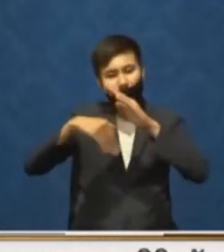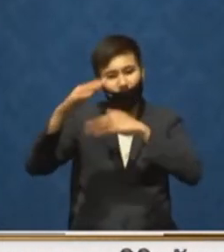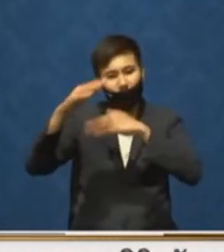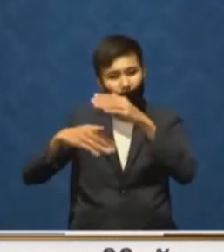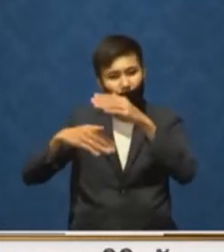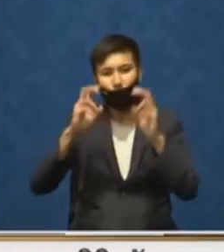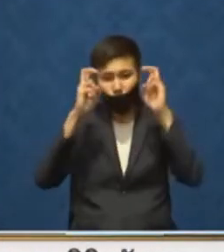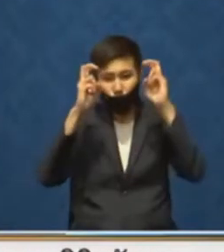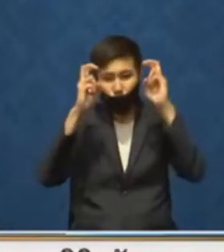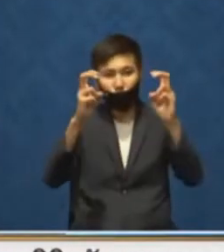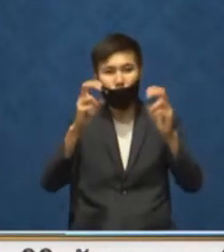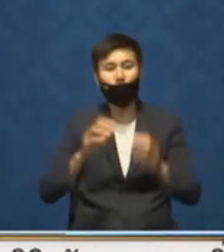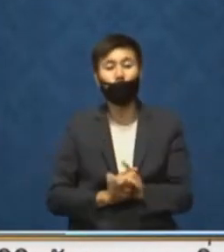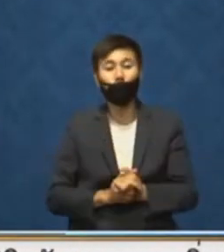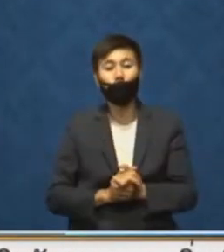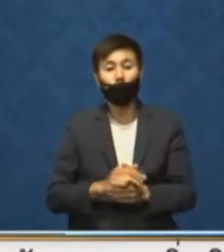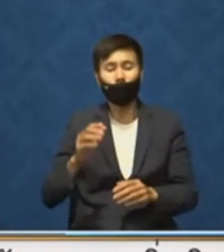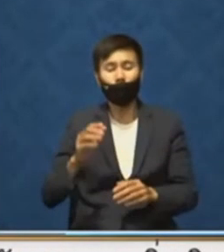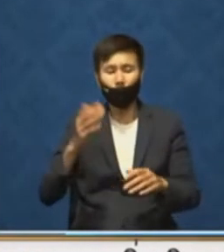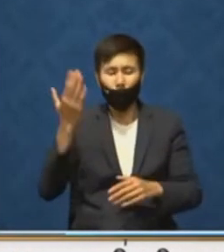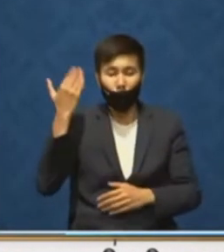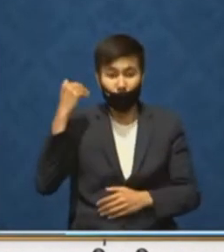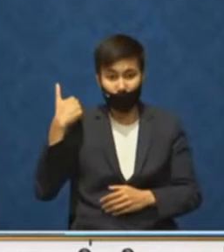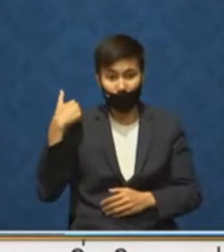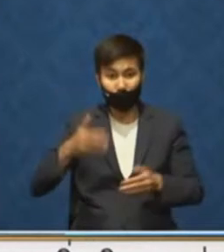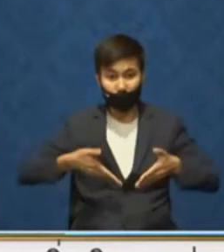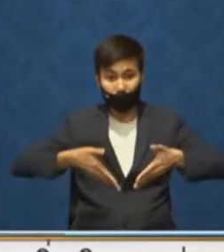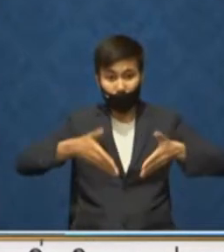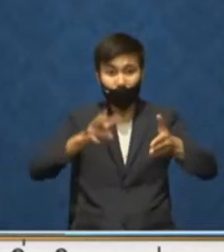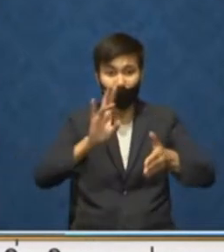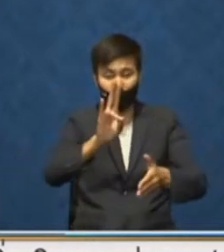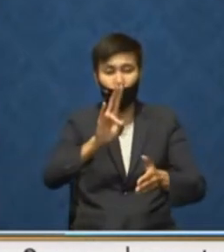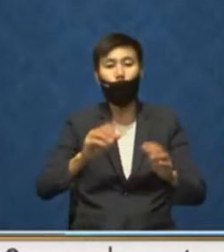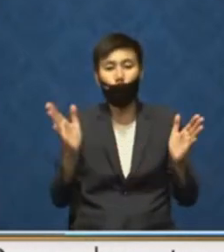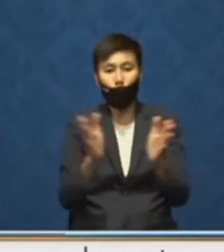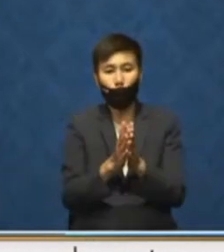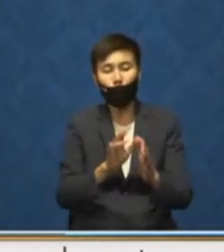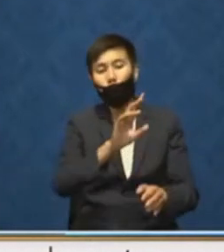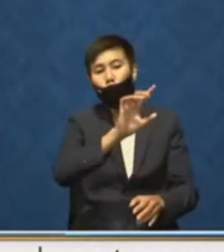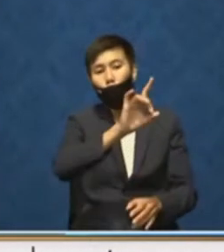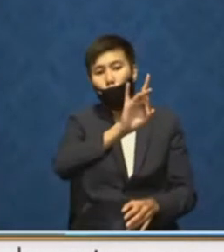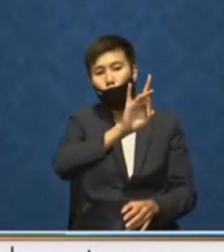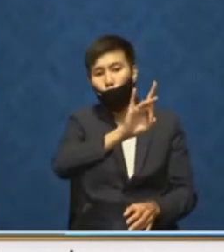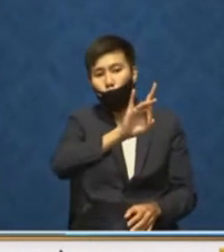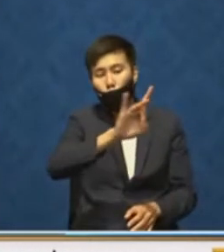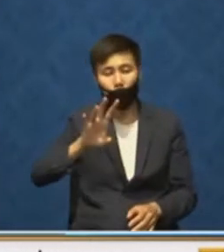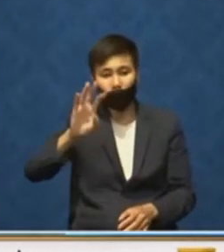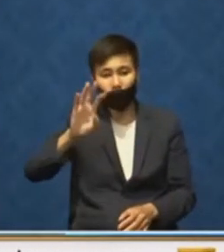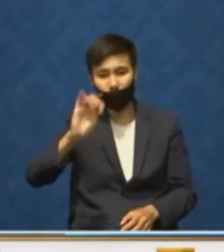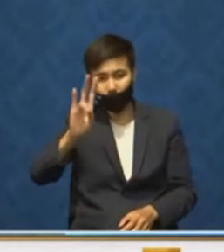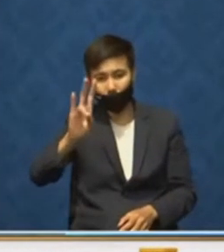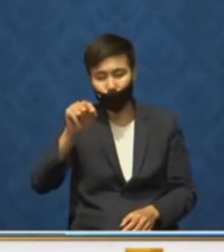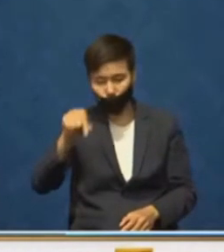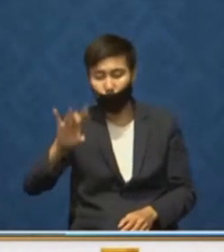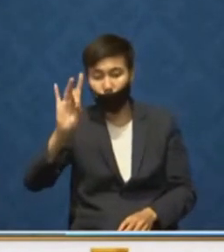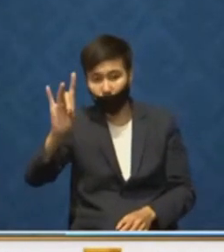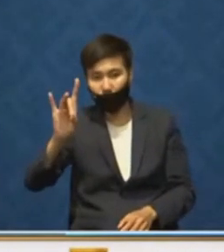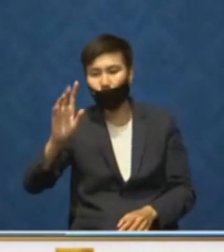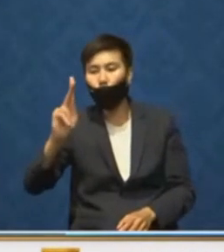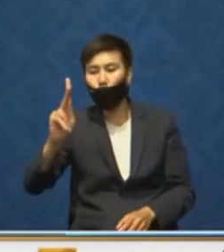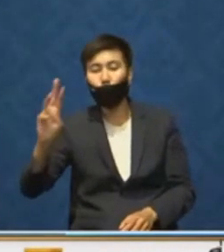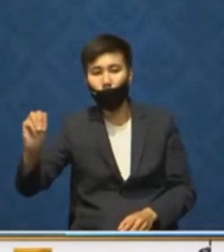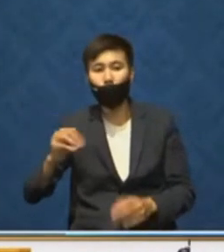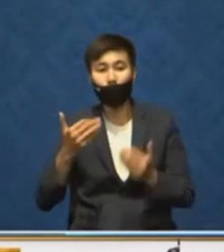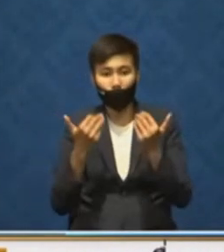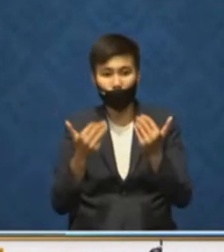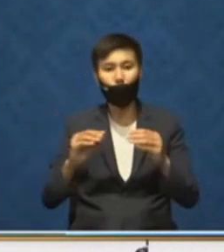เดินและมี 7เส้นทางนะครับจะไม่ด้วยแล้วการเดินทางรวม 140 7.8กิโลเมตรวันนี้เราได้สร้างเพิ่มหรือเปิดเป็นการแล้วทั้งหมด